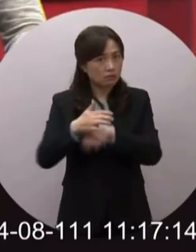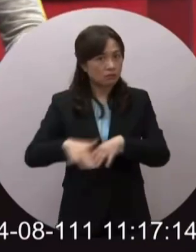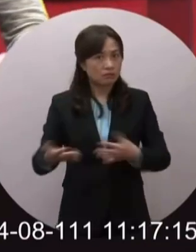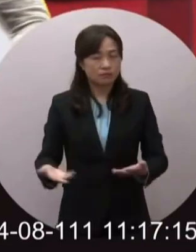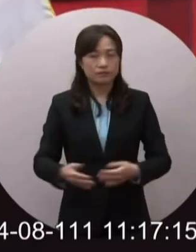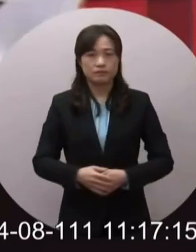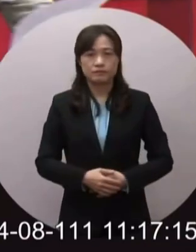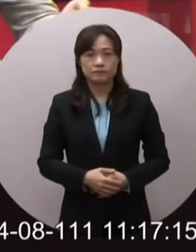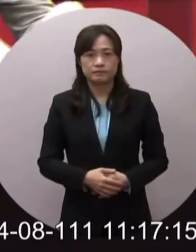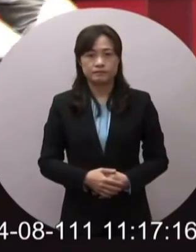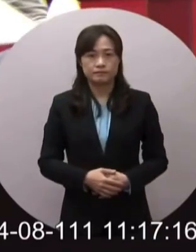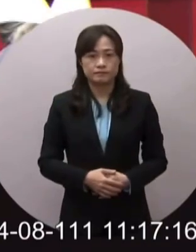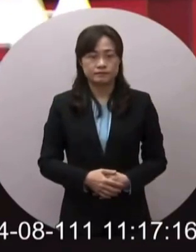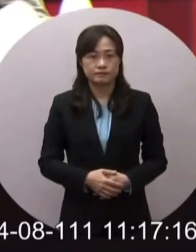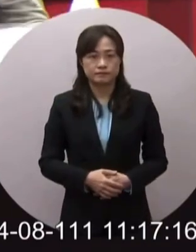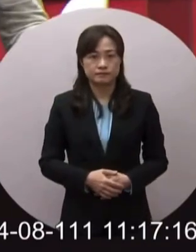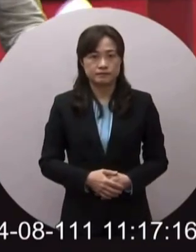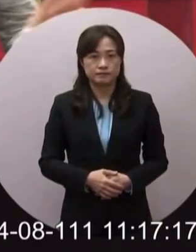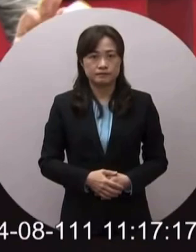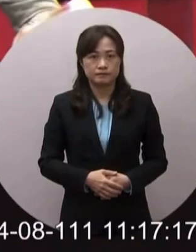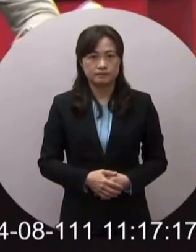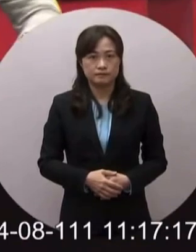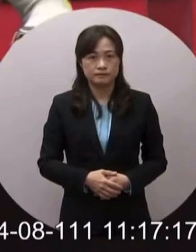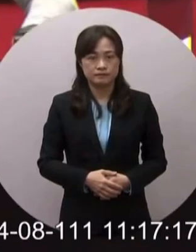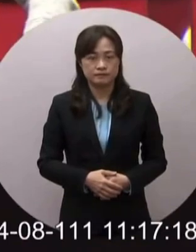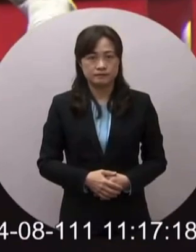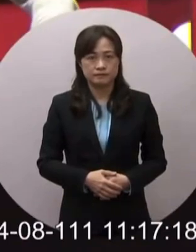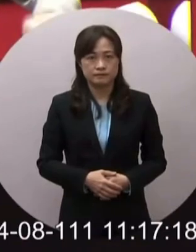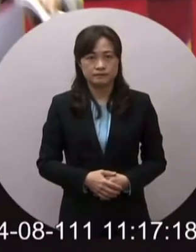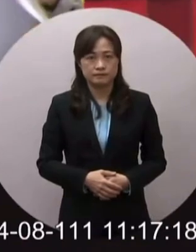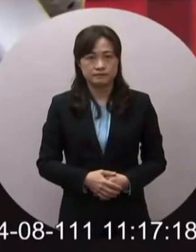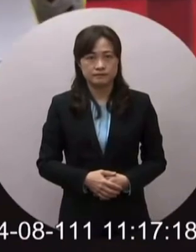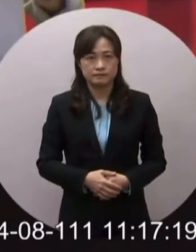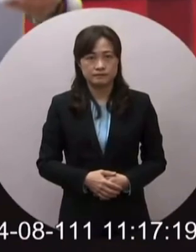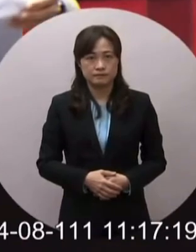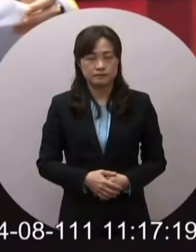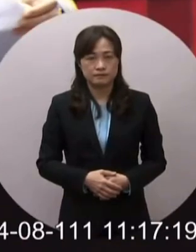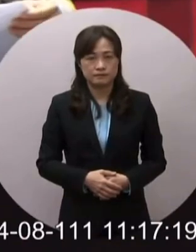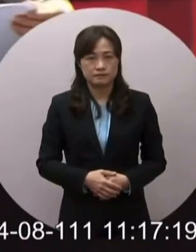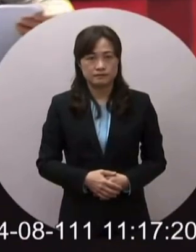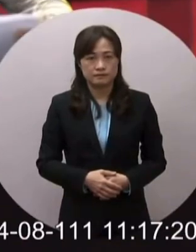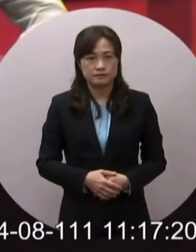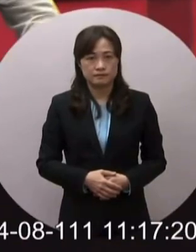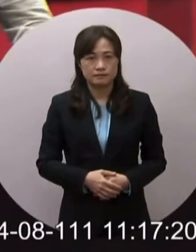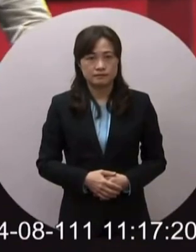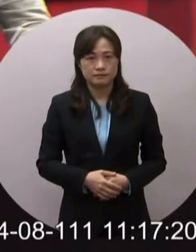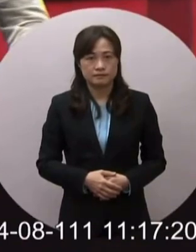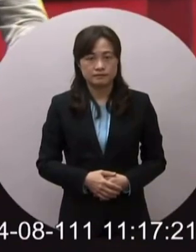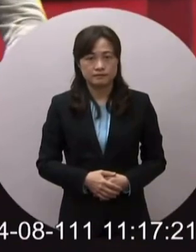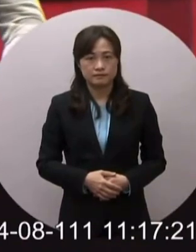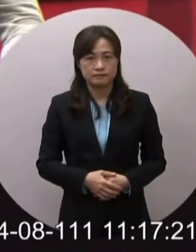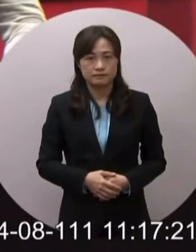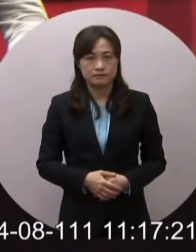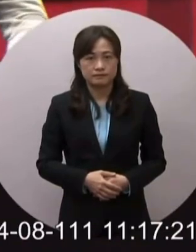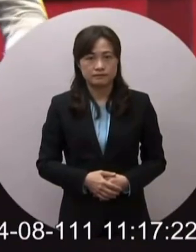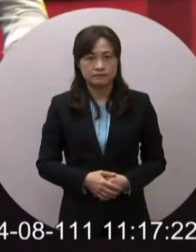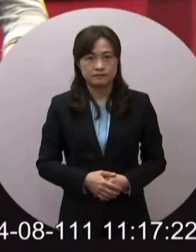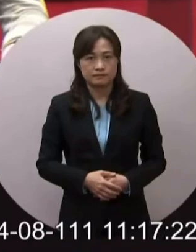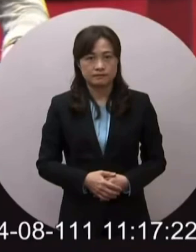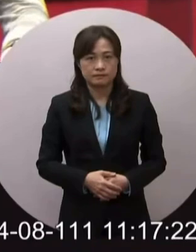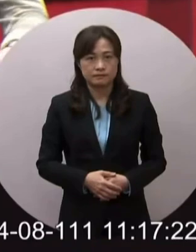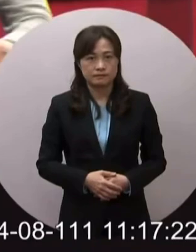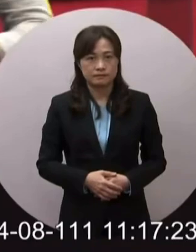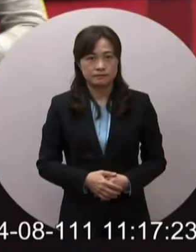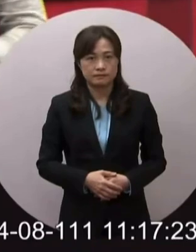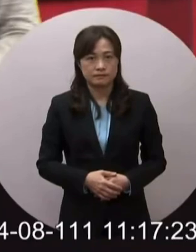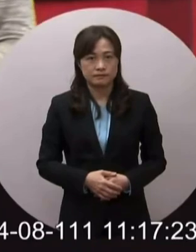经四月嘛，哈，本来期限到六月，看起来疫情不会这么快结束，还是继续在走，相关的这